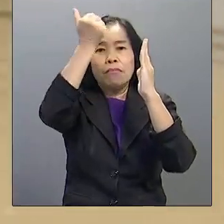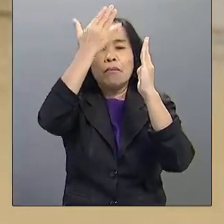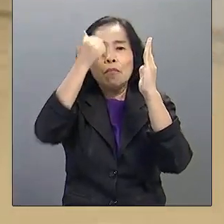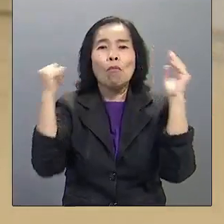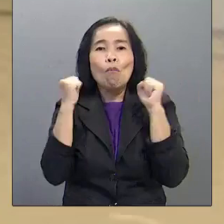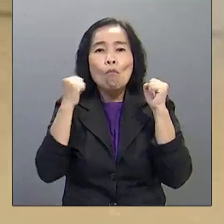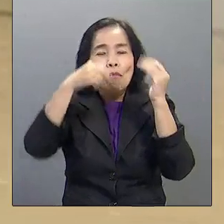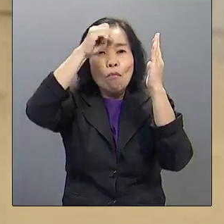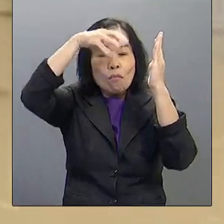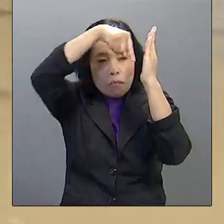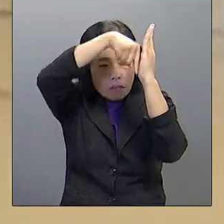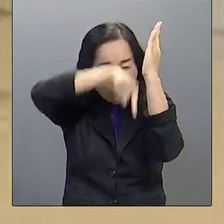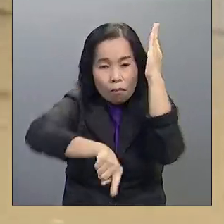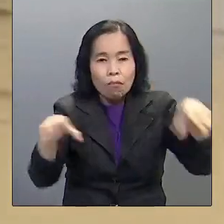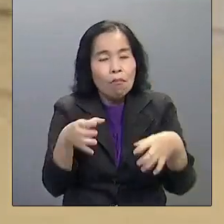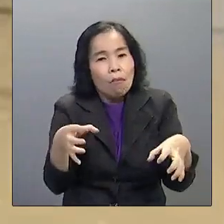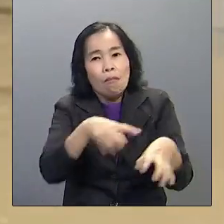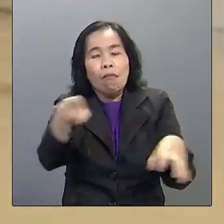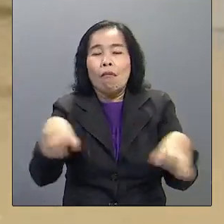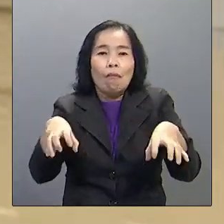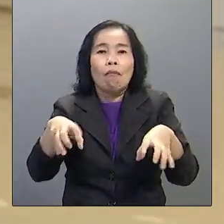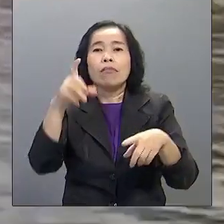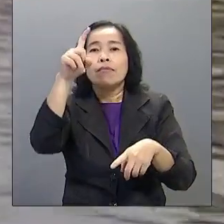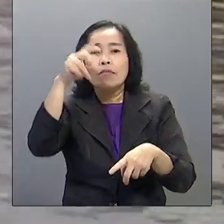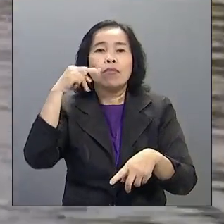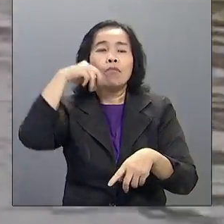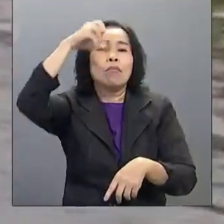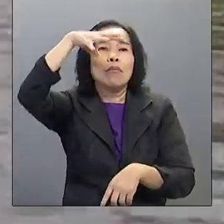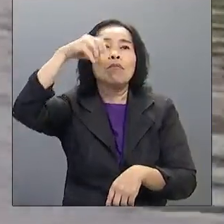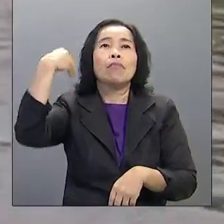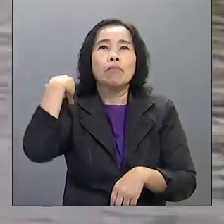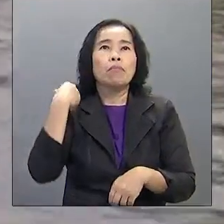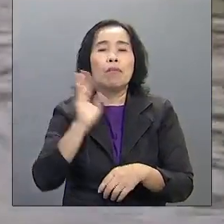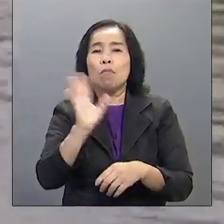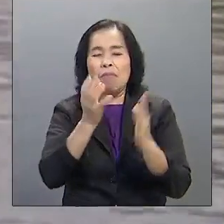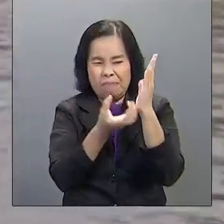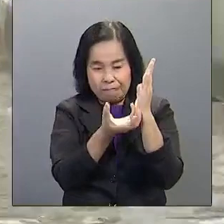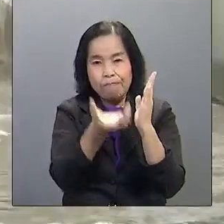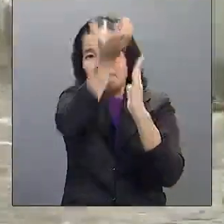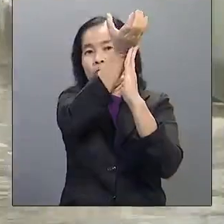กรงว่าอาจจะเกิดความไม่ปลอดภัยกับประชาชนจากไฟฟ้าที่อาจเสี่ยงช็อตได้ค่ะ